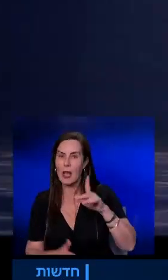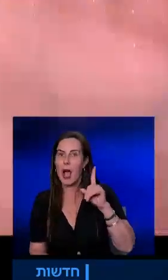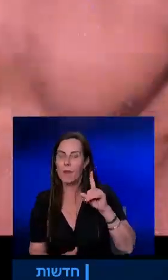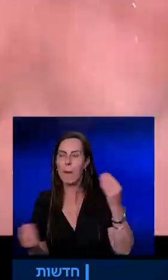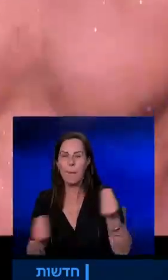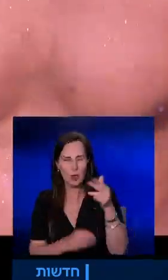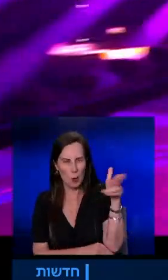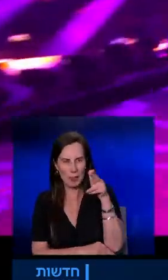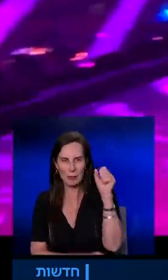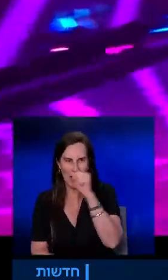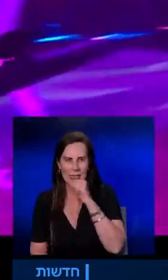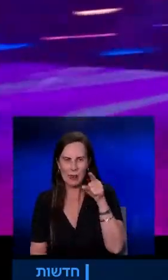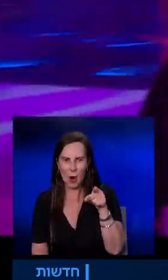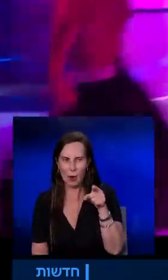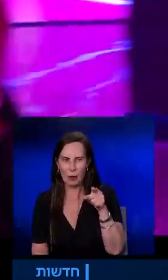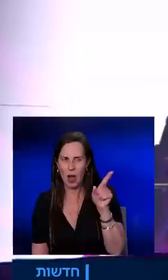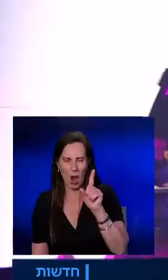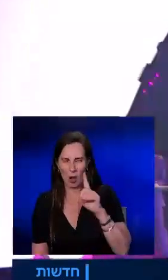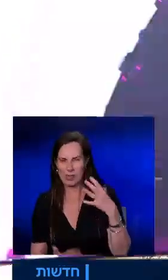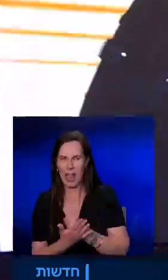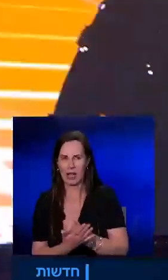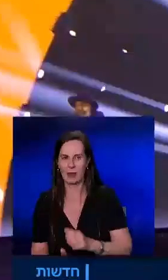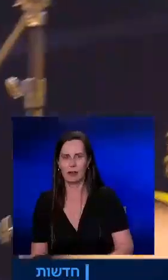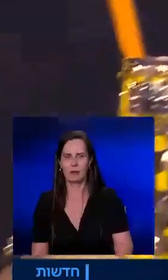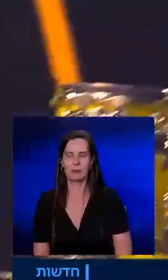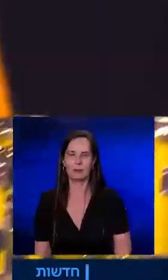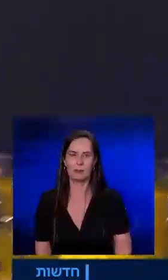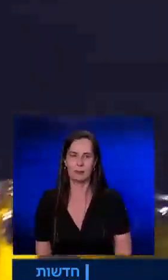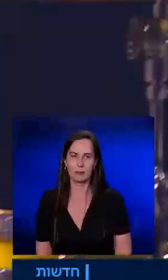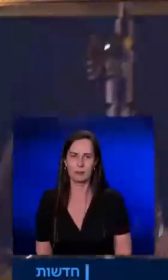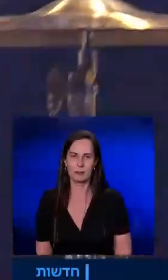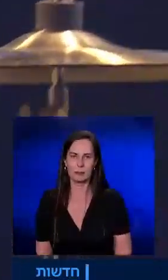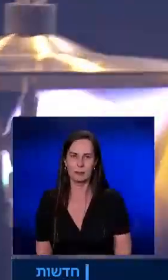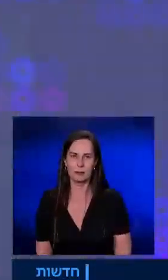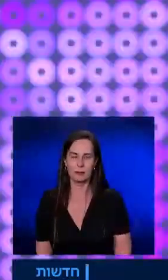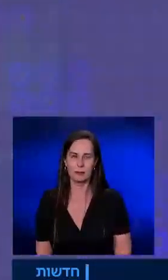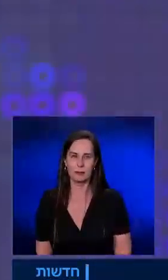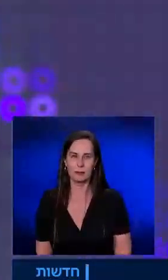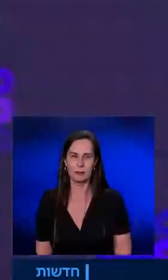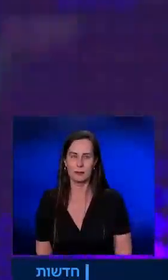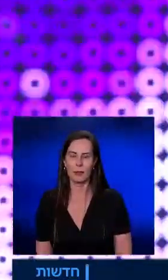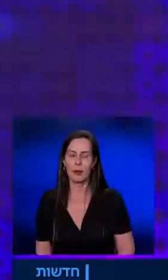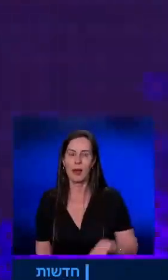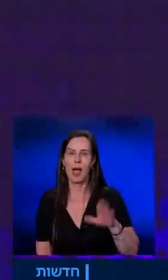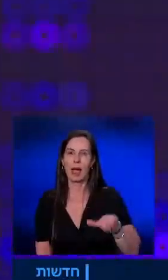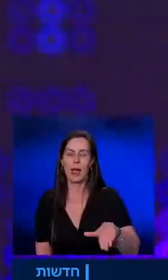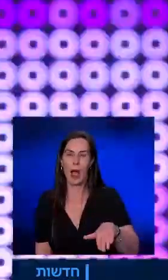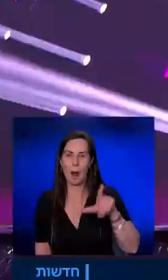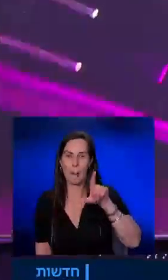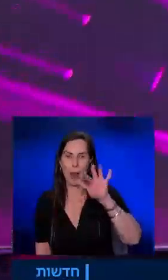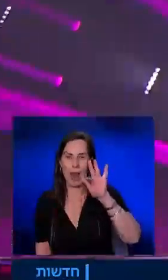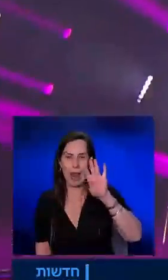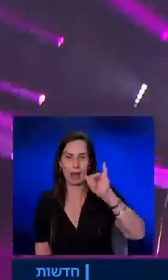משהו בצילום של הזמרת האלבנית לא ממש עבד. גם לטביה בביצוע מצוין והופעה